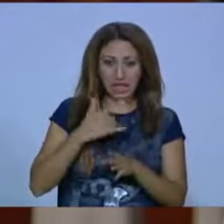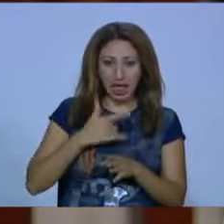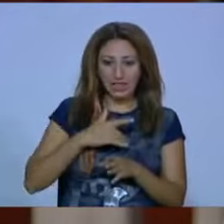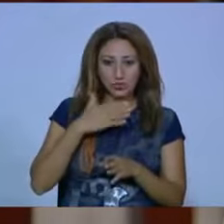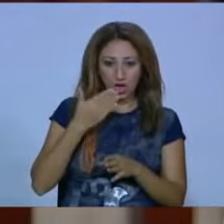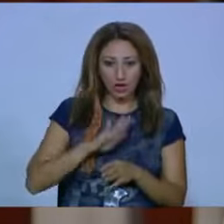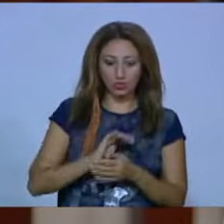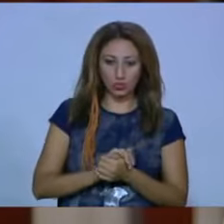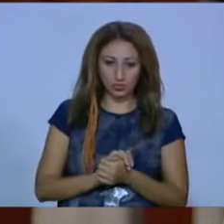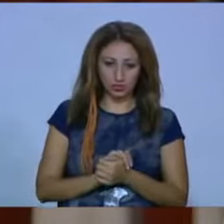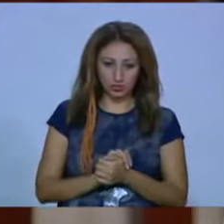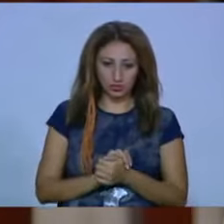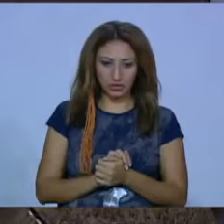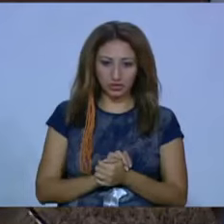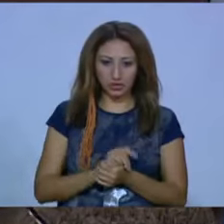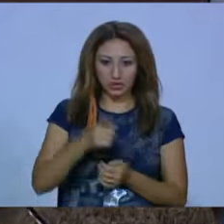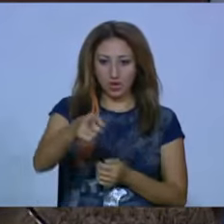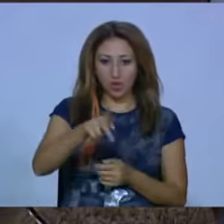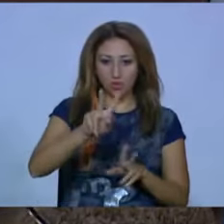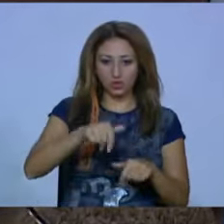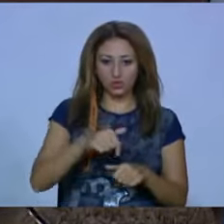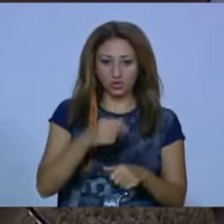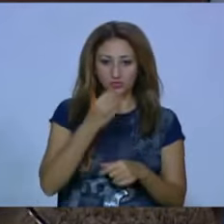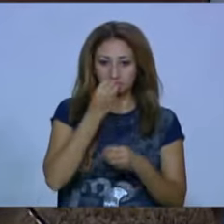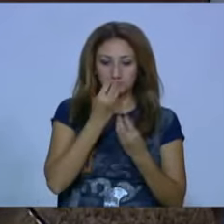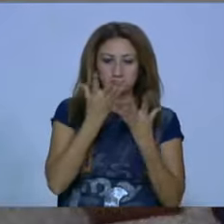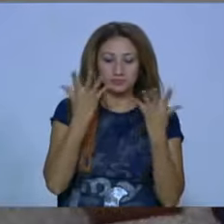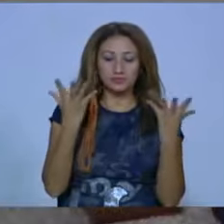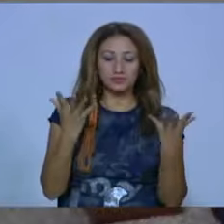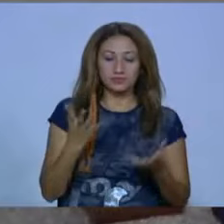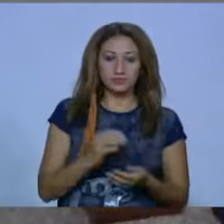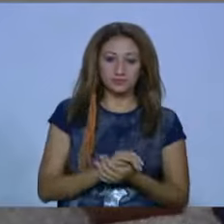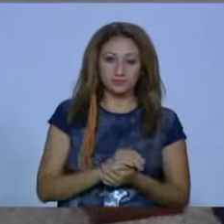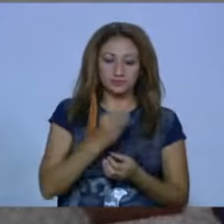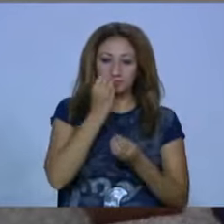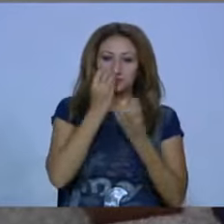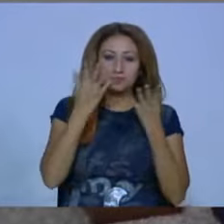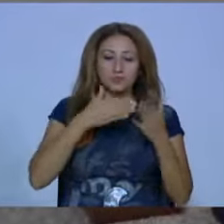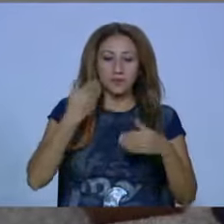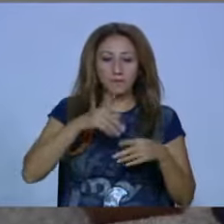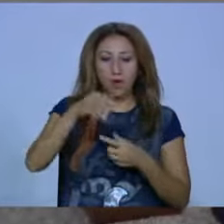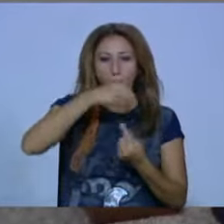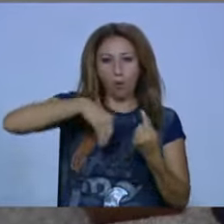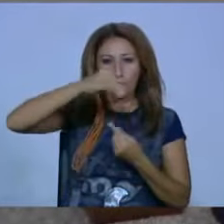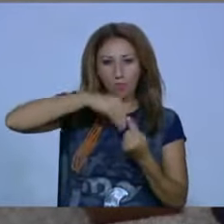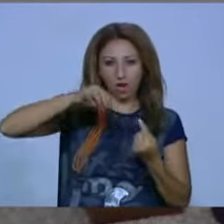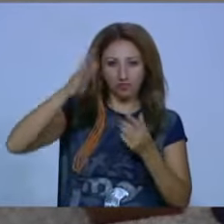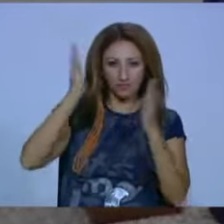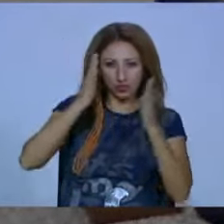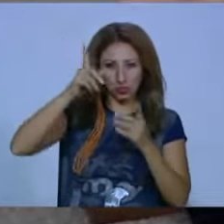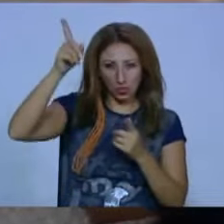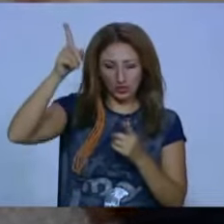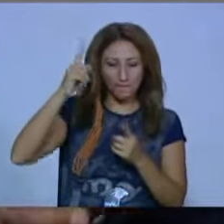زي كده. المسك جابه له علاء مرسي، جابه له علاء مرسي من طلب منك مسك الكفن. كنت في عمره في